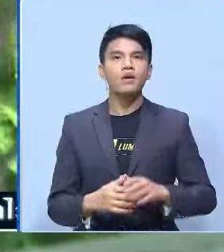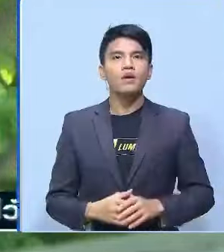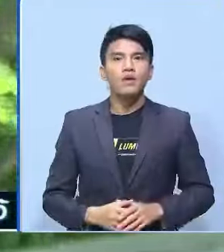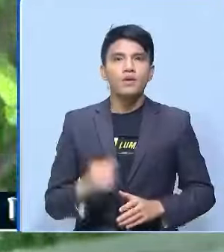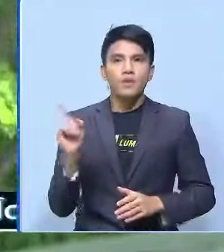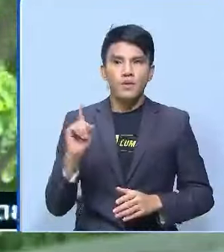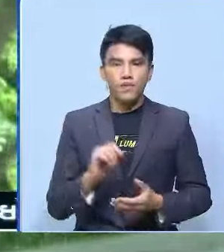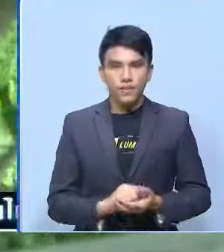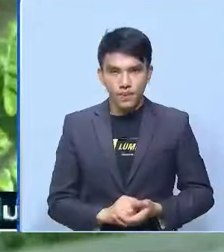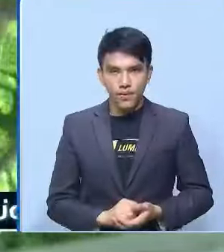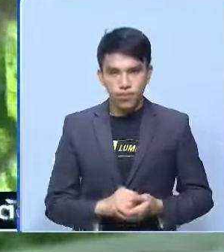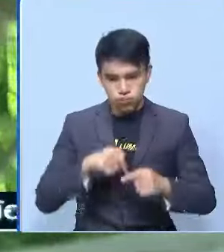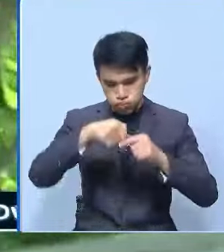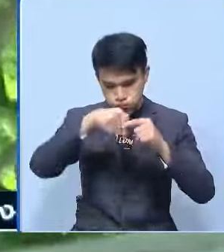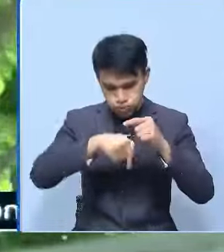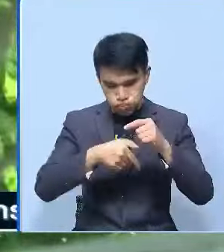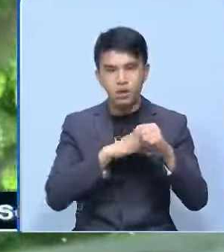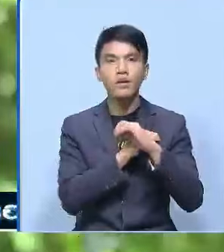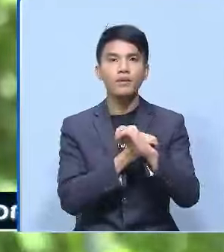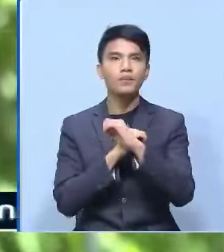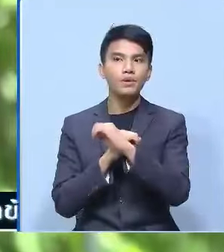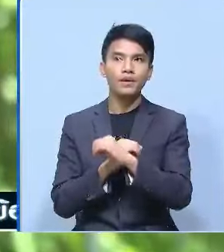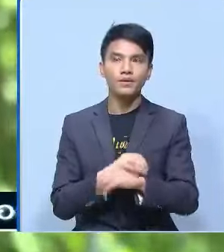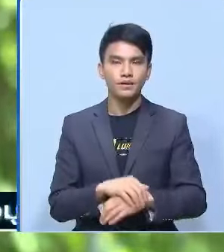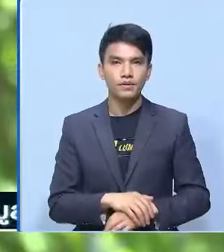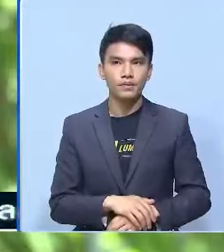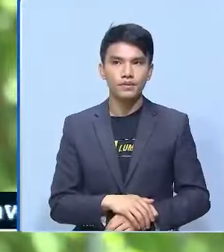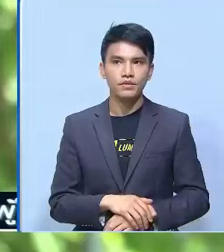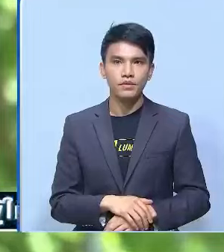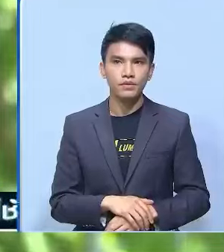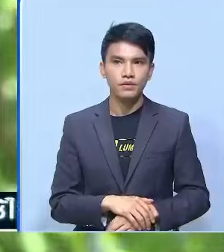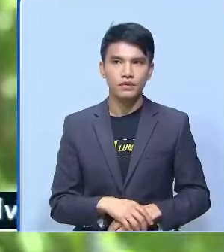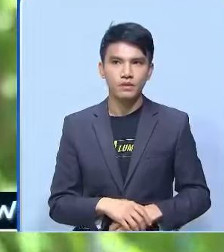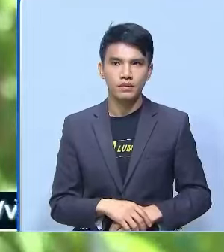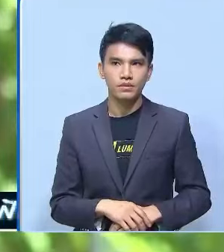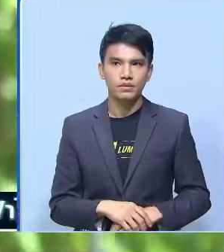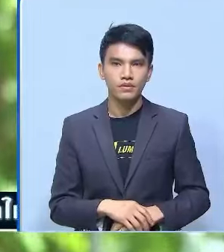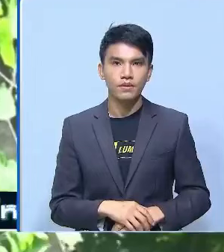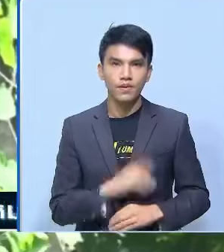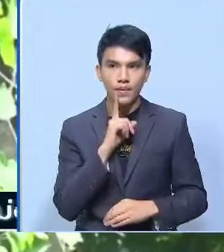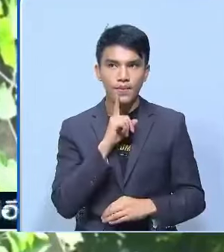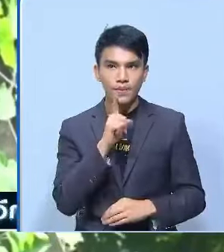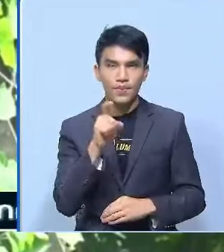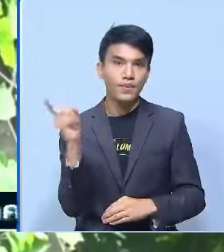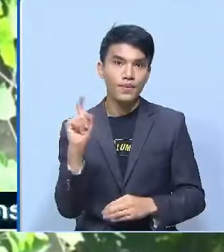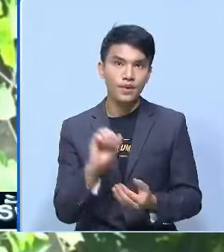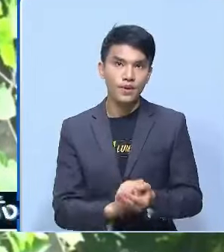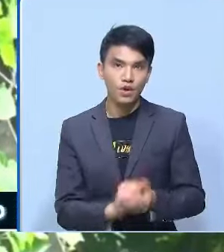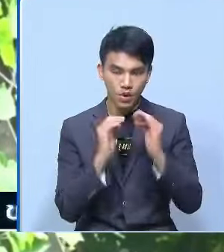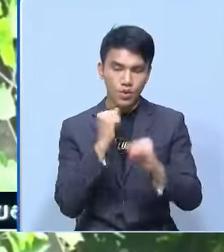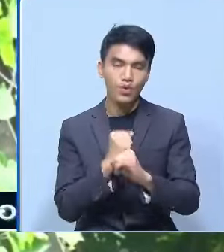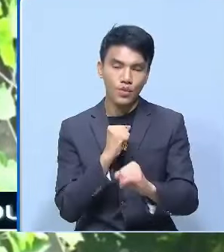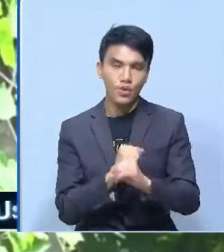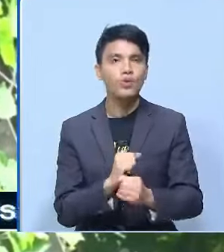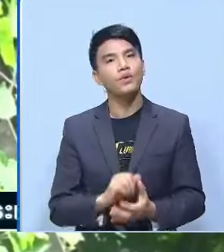ามีการต่อสายไฟลงดินเพื่อป้องกันการเกิดไฟฟ้าช็อตนั่นเองค่ะสอบถามไปยังพนักงานทำความสะอาดน